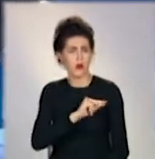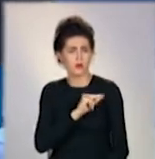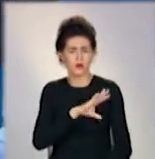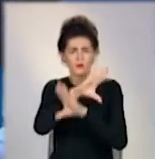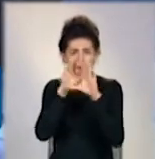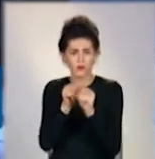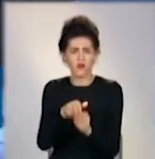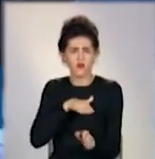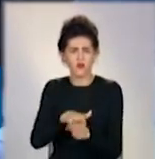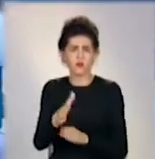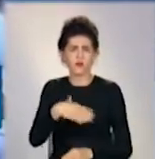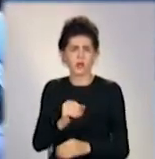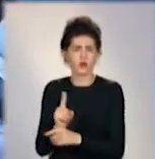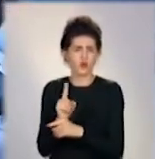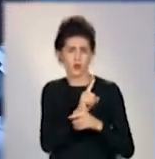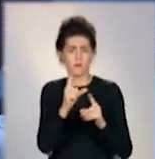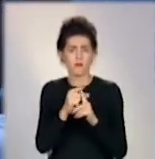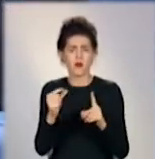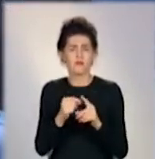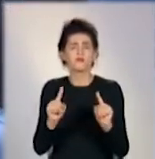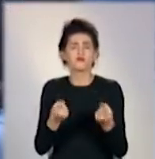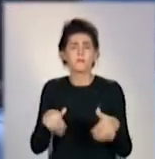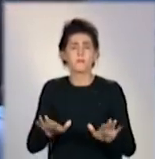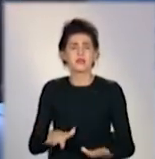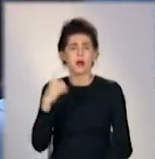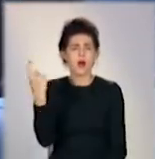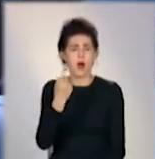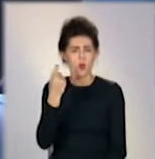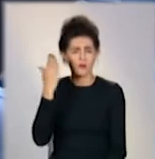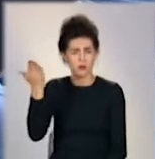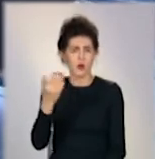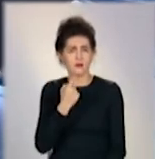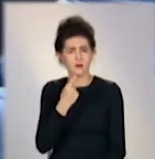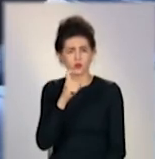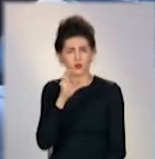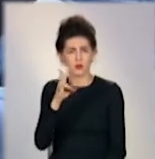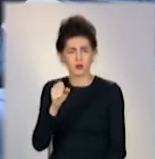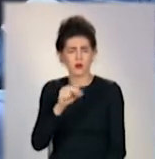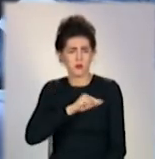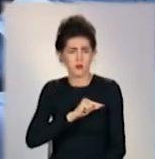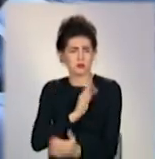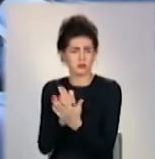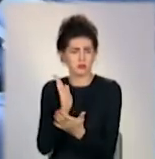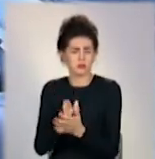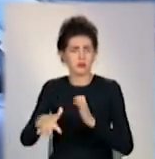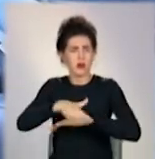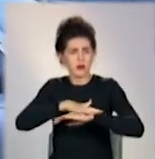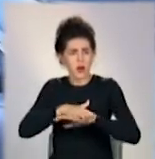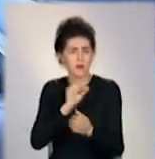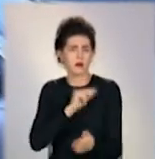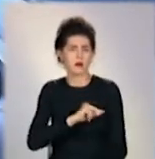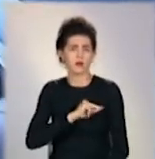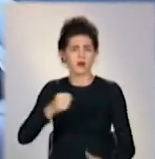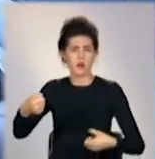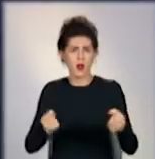соблюдением всех норм. Почему в Харькове красная зона, они как бы и работают, и рынки работают, и транспорт ходит,